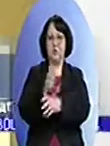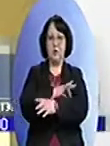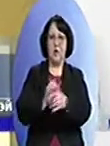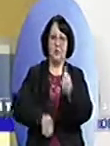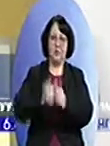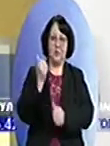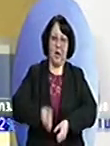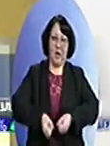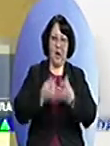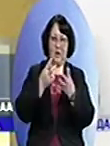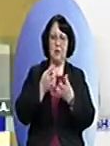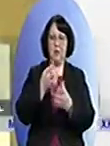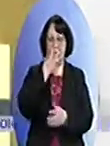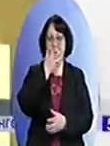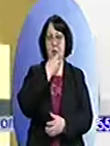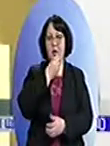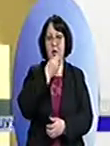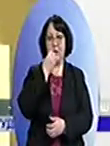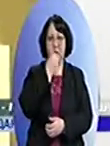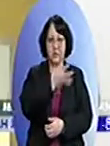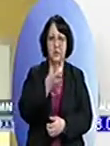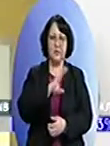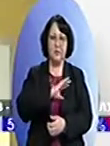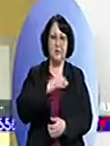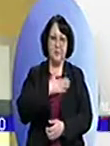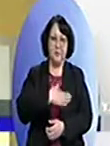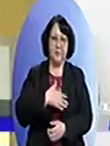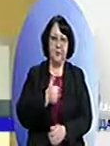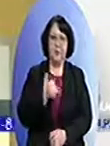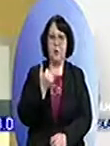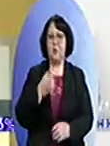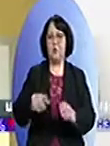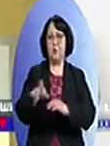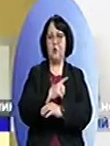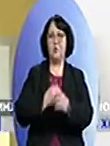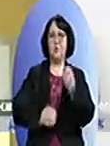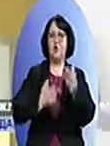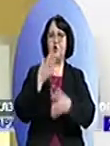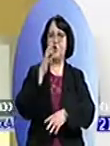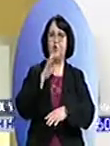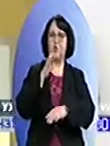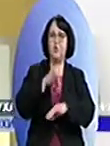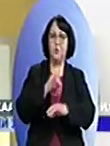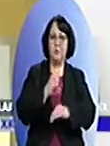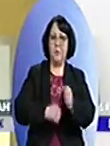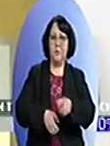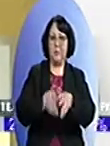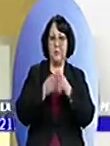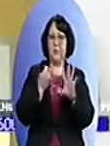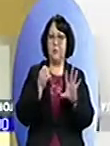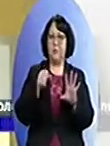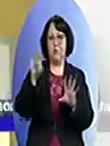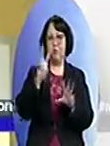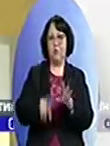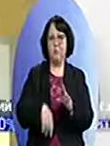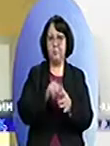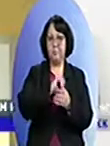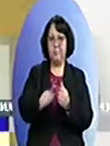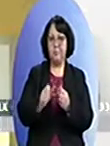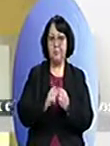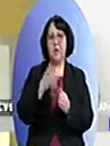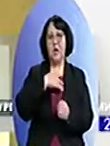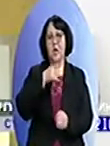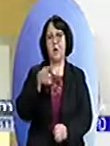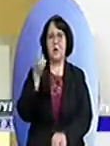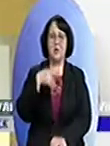бүхэндээ дуудлагад таатай байна. Улаанбаатар хотод төлөвийн төвийг барьж байгуулахад зориулж 8 насны Америкийн боцлолтгүй тусламж олгосон эрүүл мэндийн